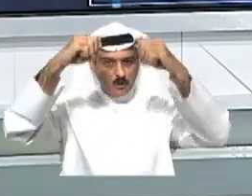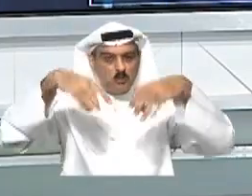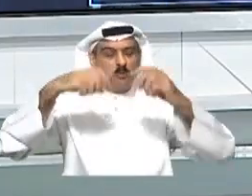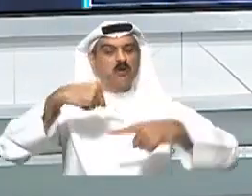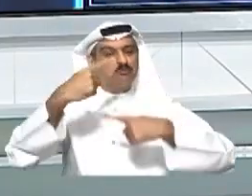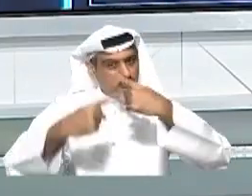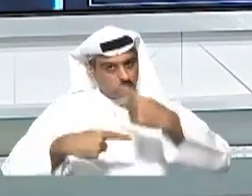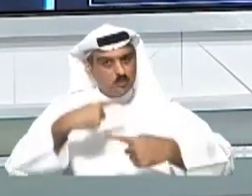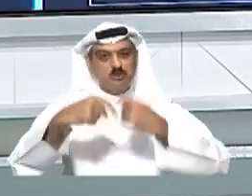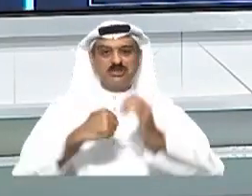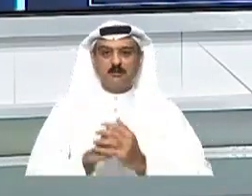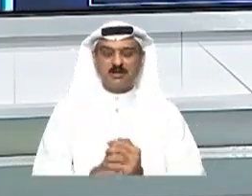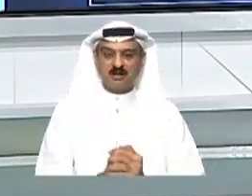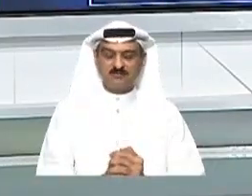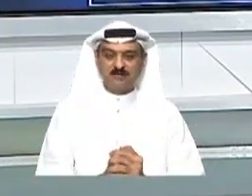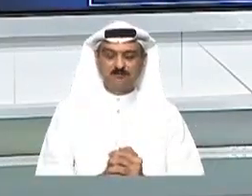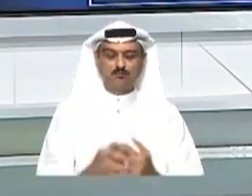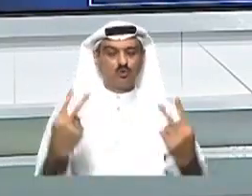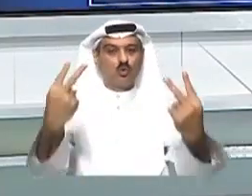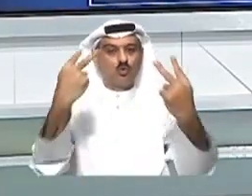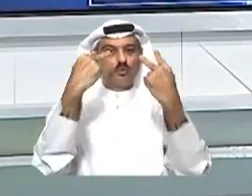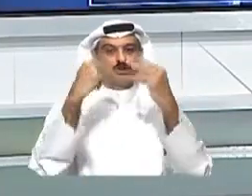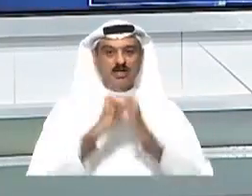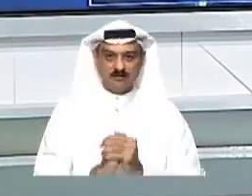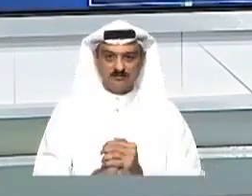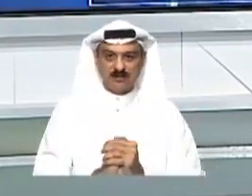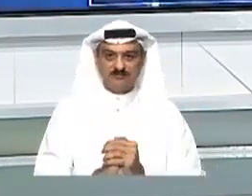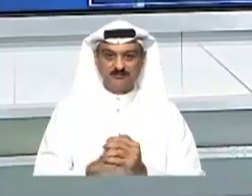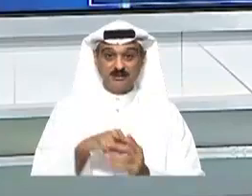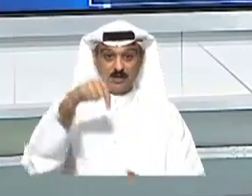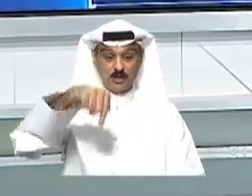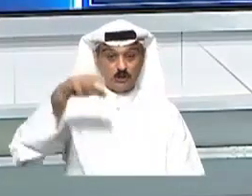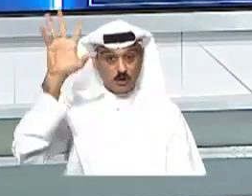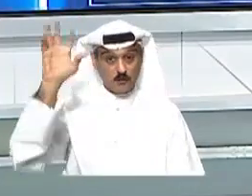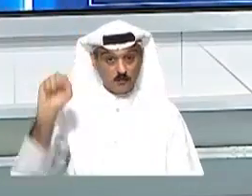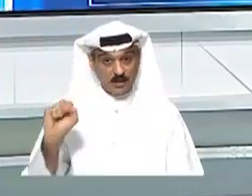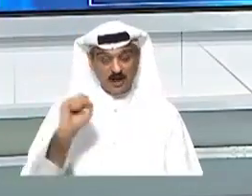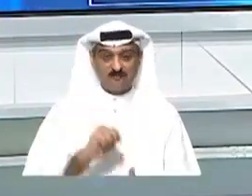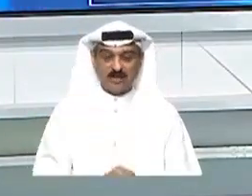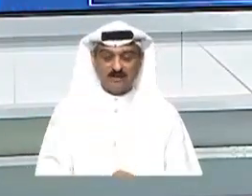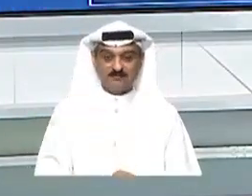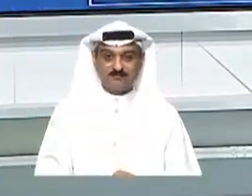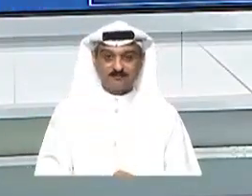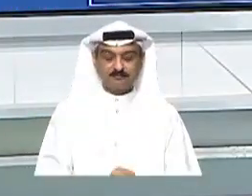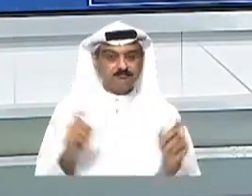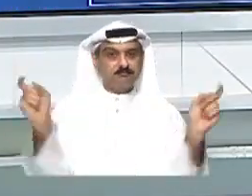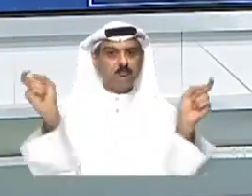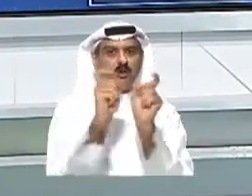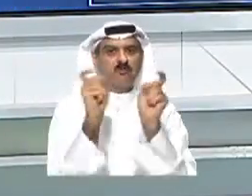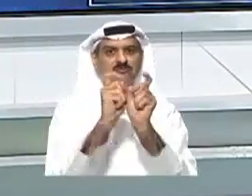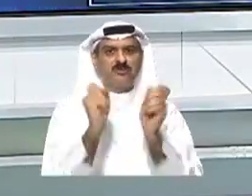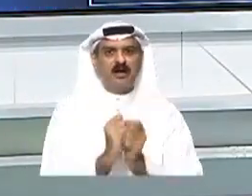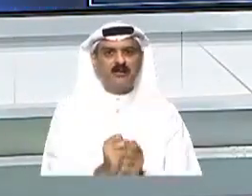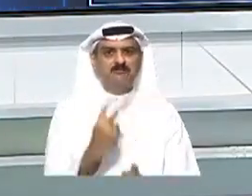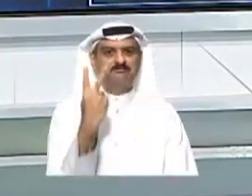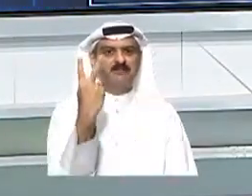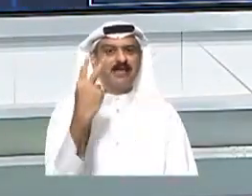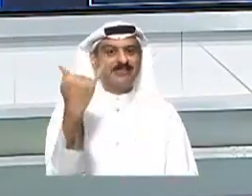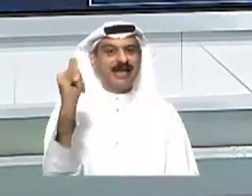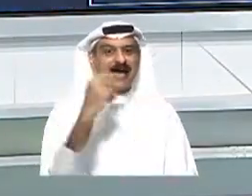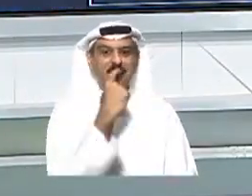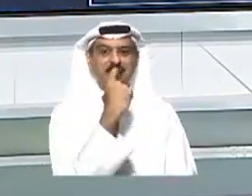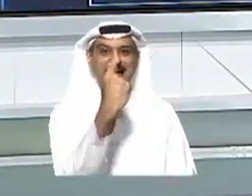راح تكون مستمرة. أعزائي المشاهدين، خلال مساء هذا اليوم راح تقام مباراة ما بين فريقي